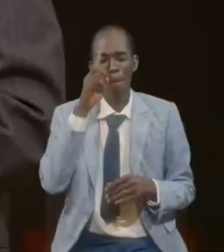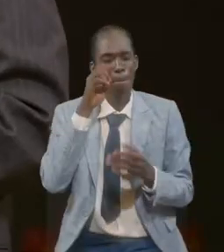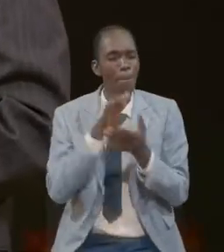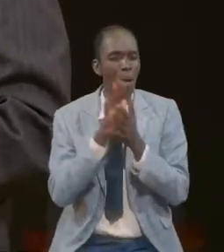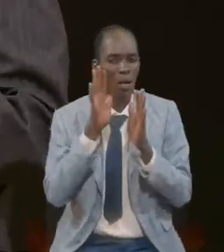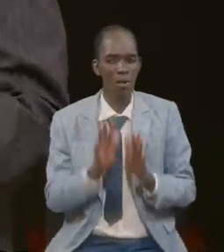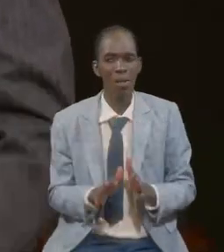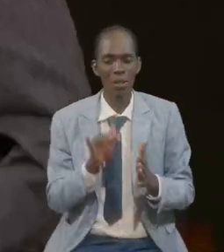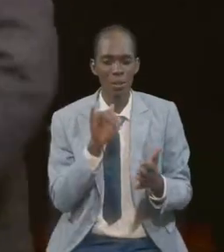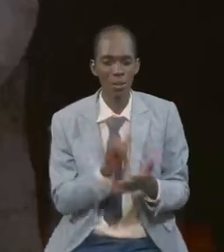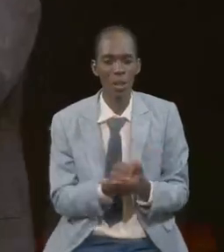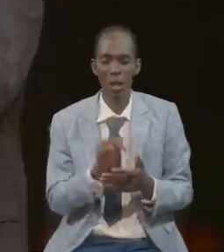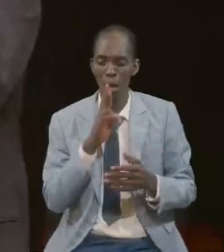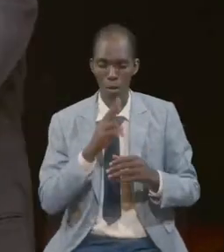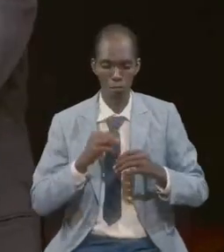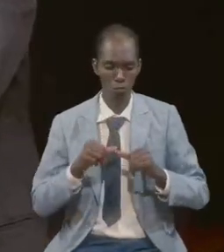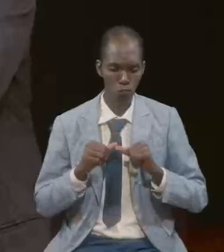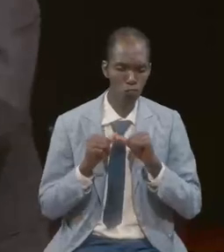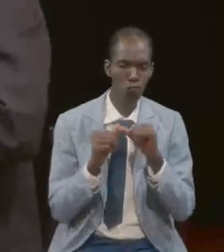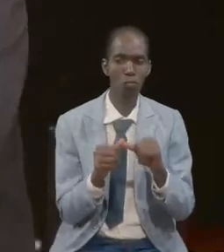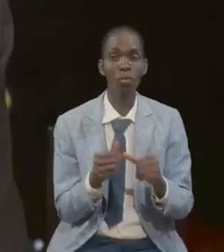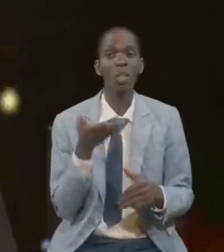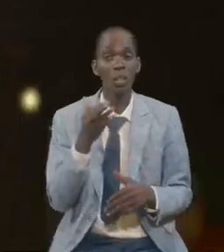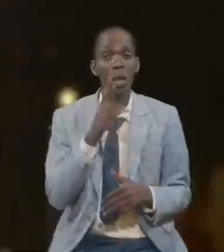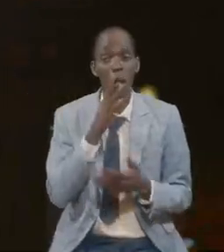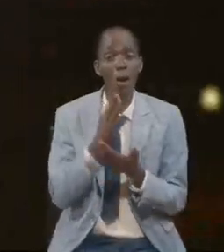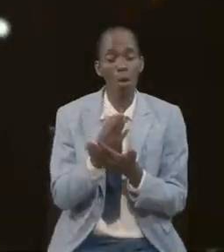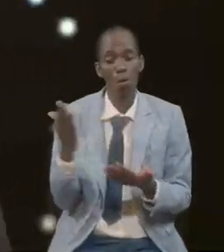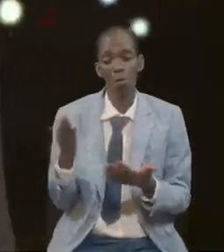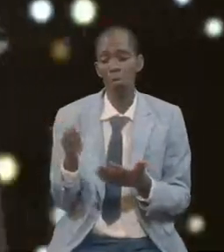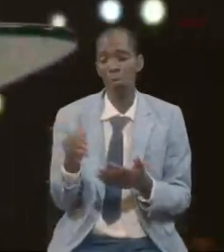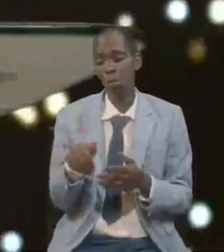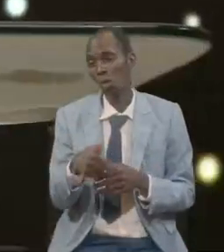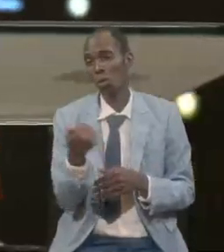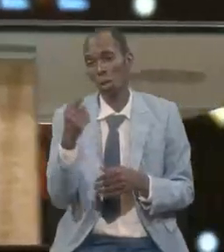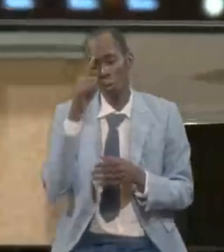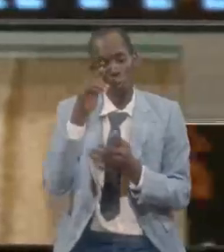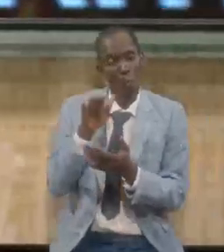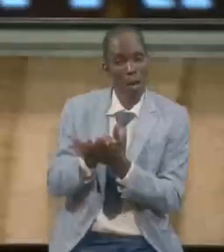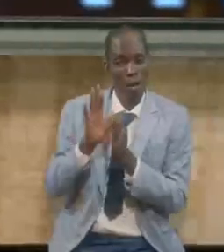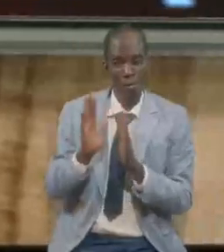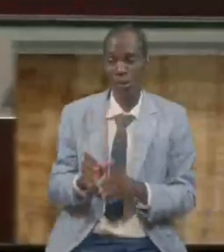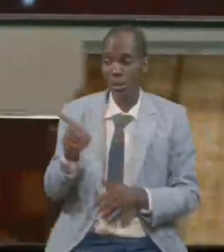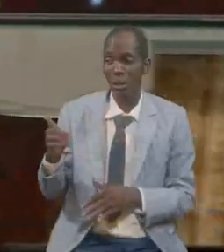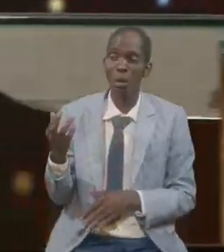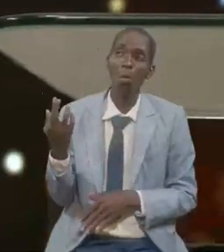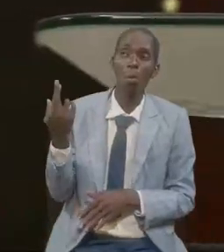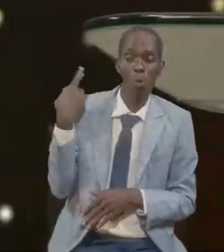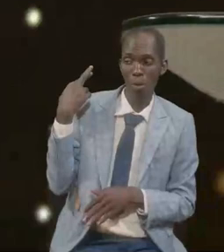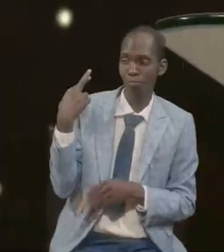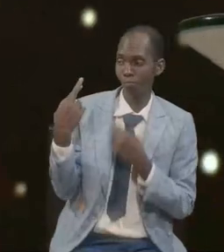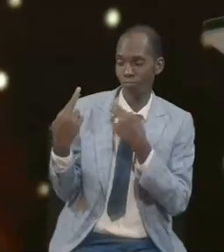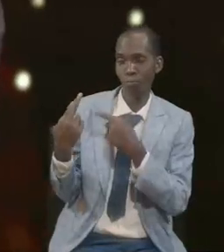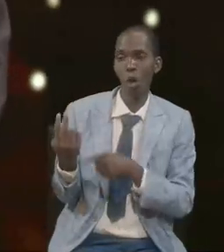qui obéissent à la voix du Seigneur, il y a d'autres qui étaient croyants, mais ils se